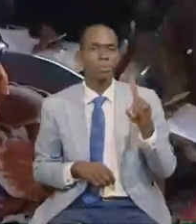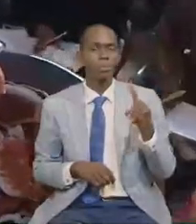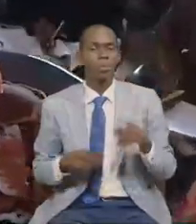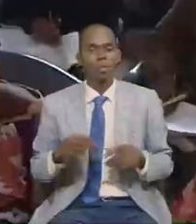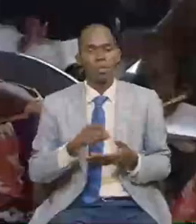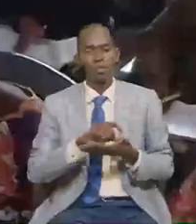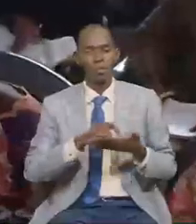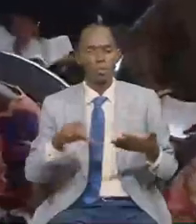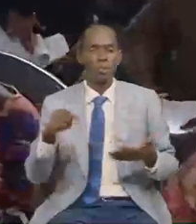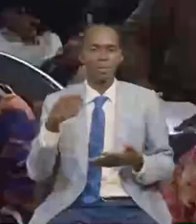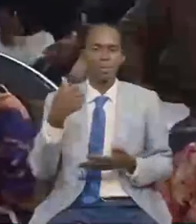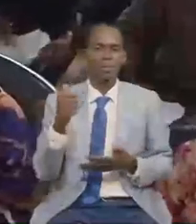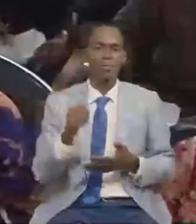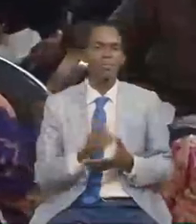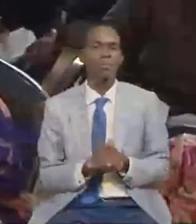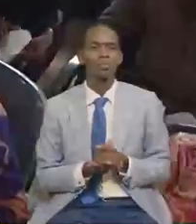Verset 10.